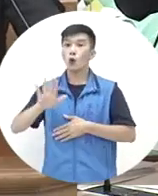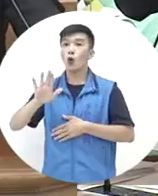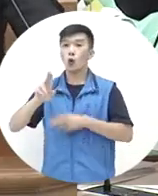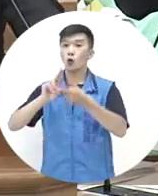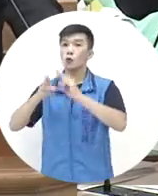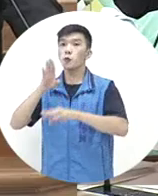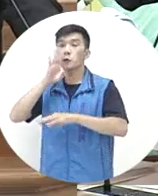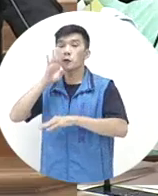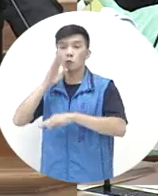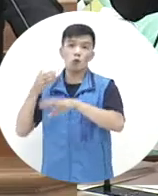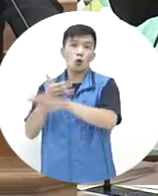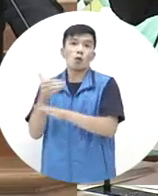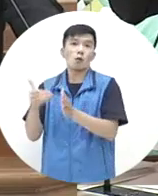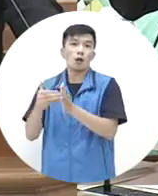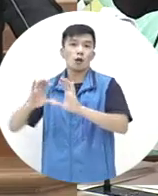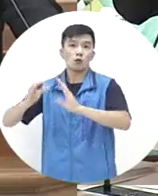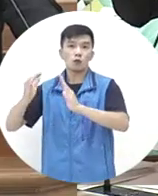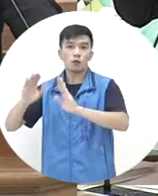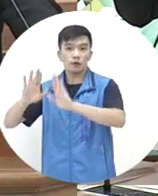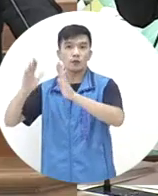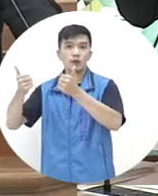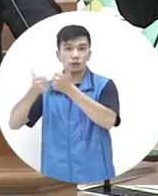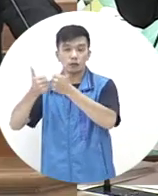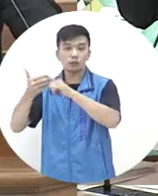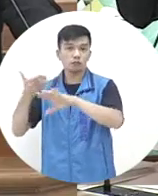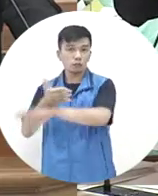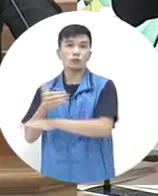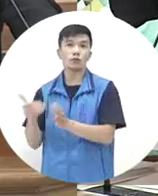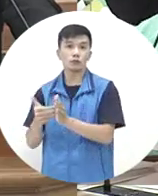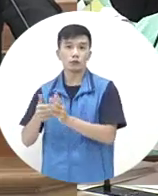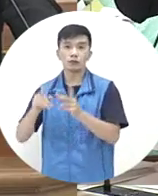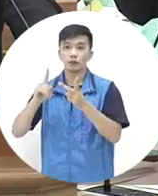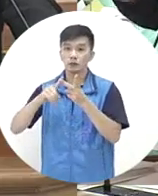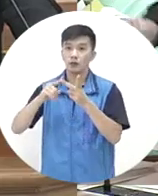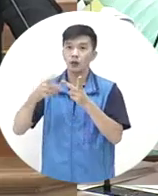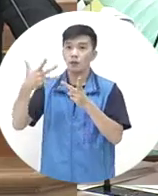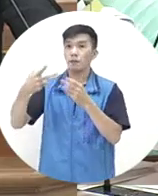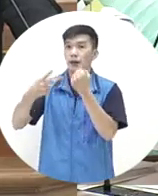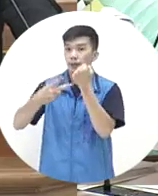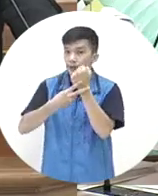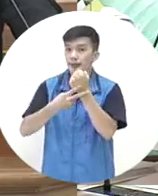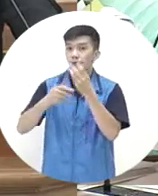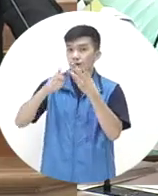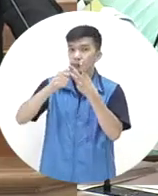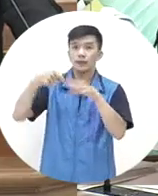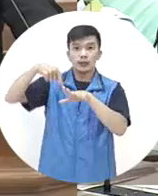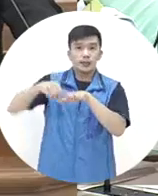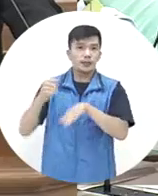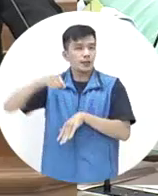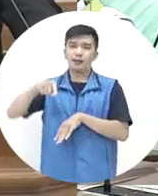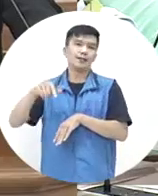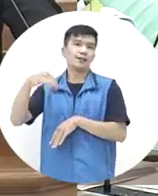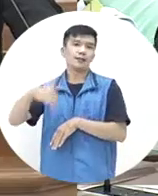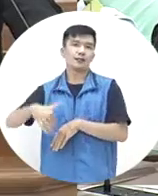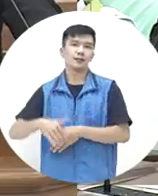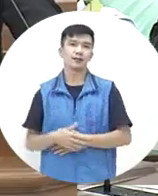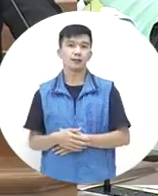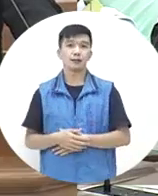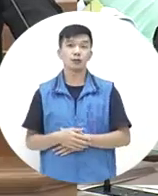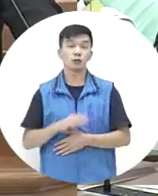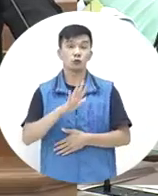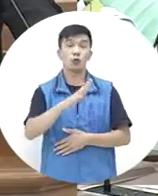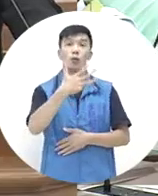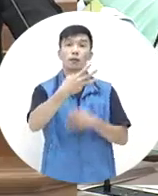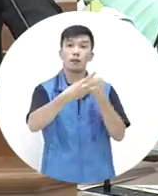意的，巴黎跟深坑八字都还没一批。 那巴黎有。 巴黎 交通部